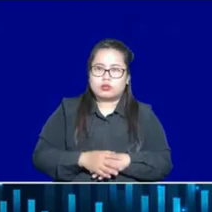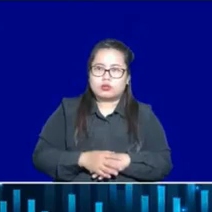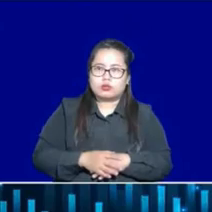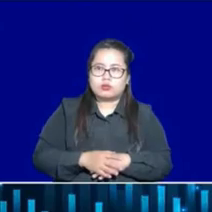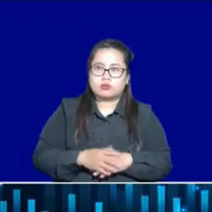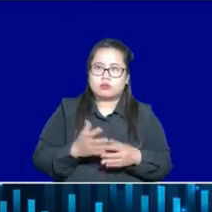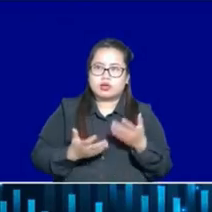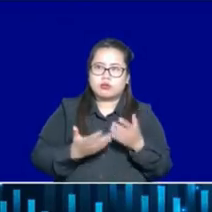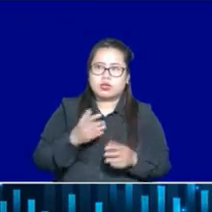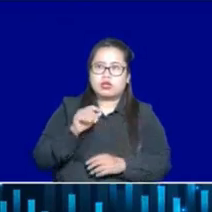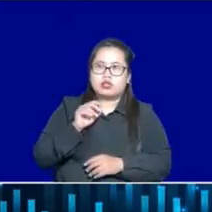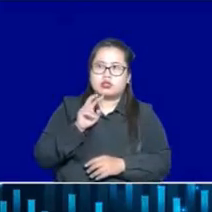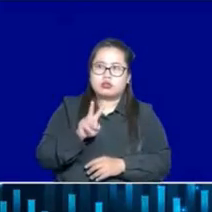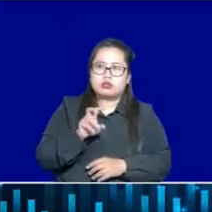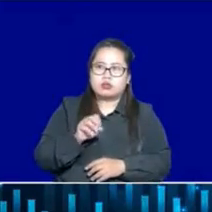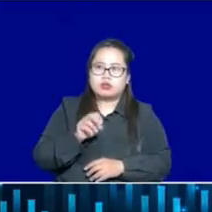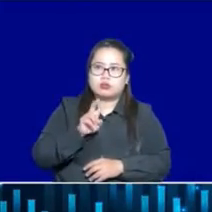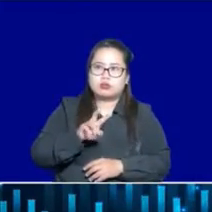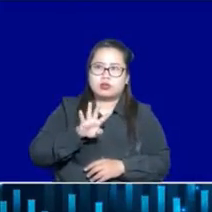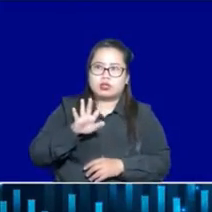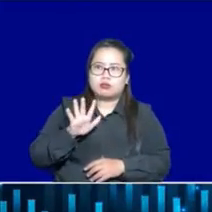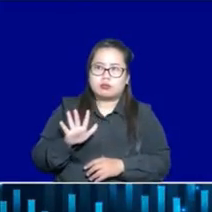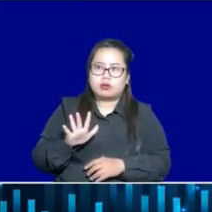2045 Development Agenda, New